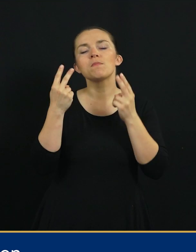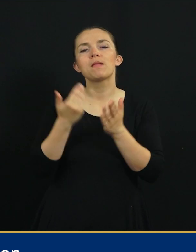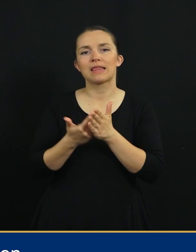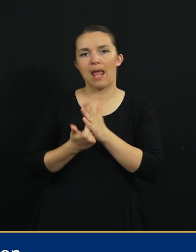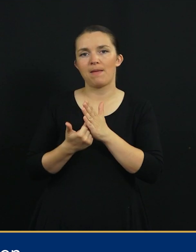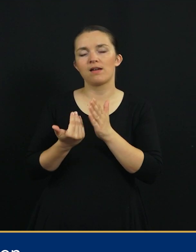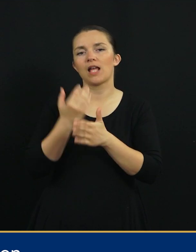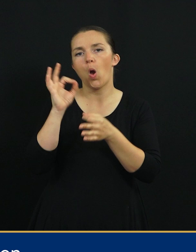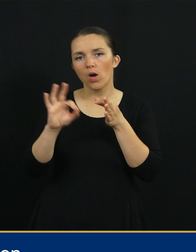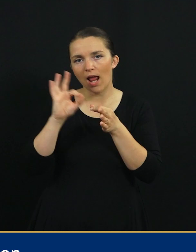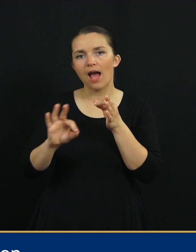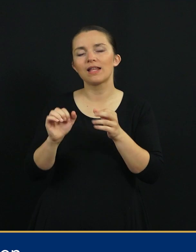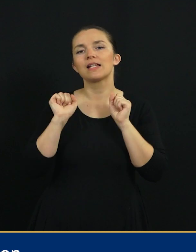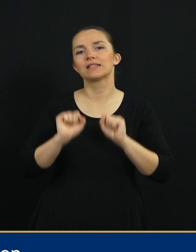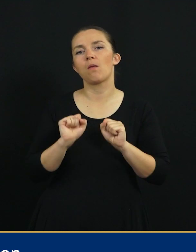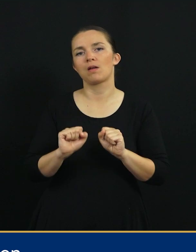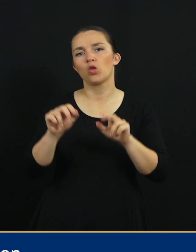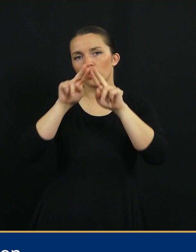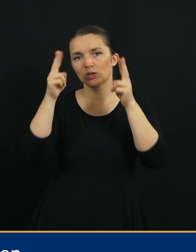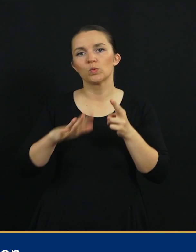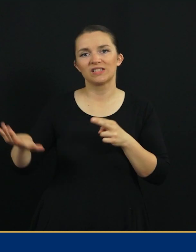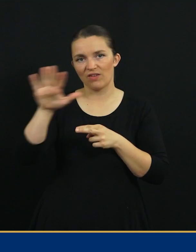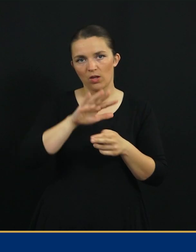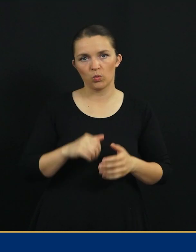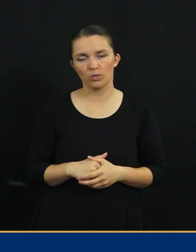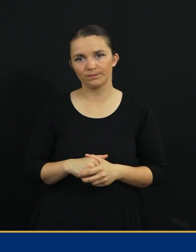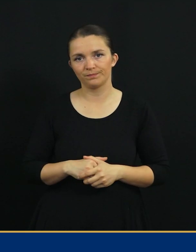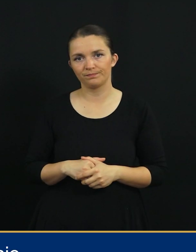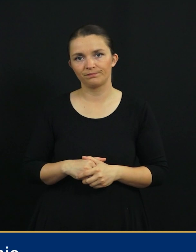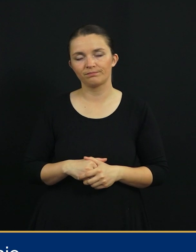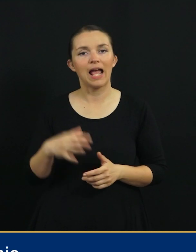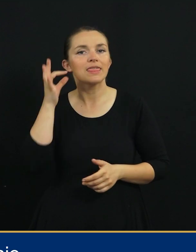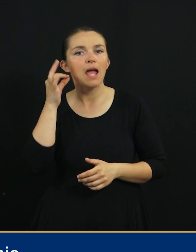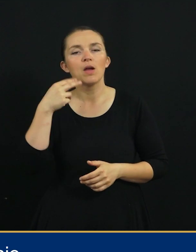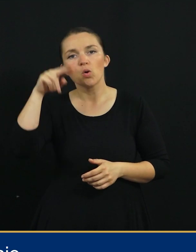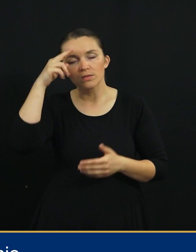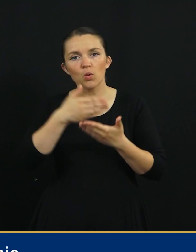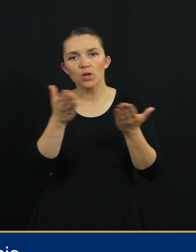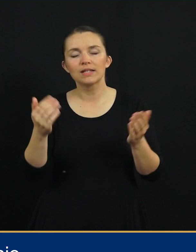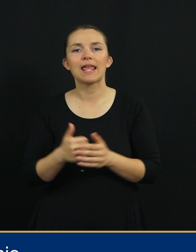temelj ohranjanja stabilnosti v svetu. Dame in gospodje,